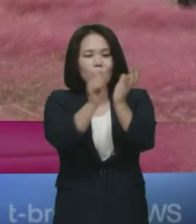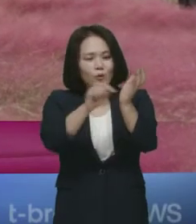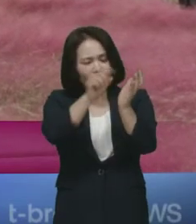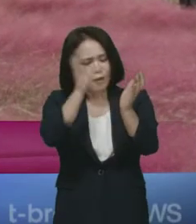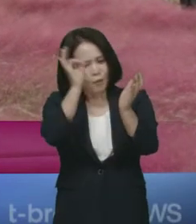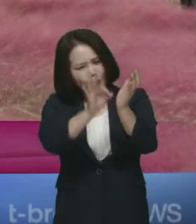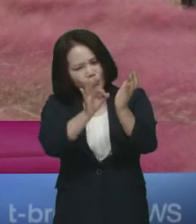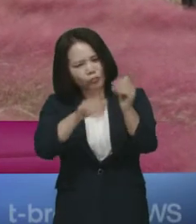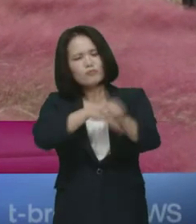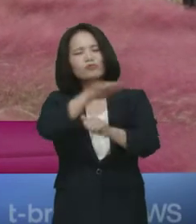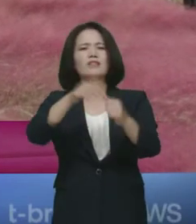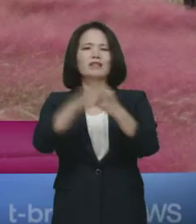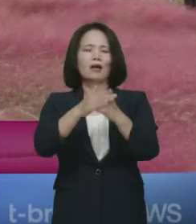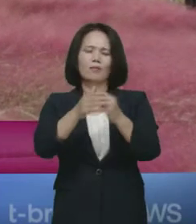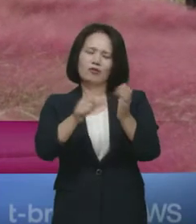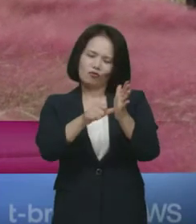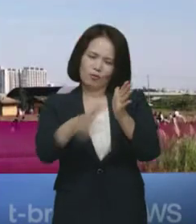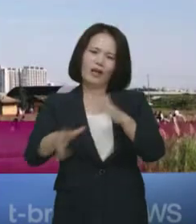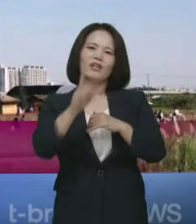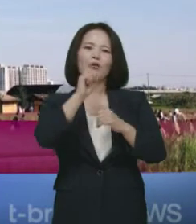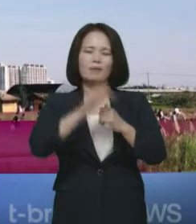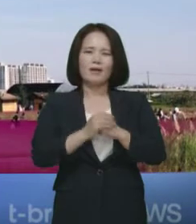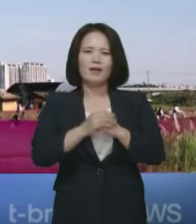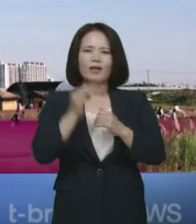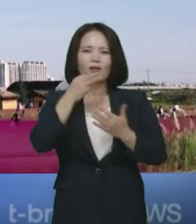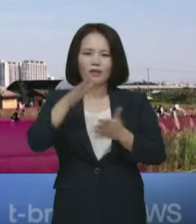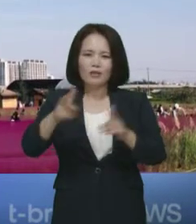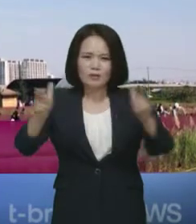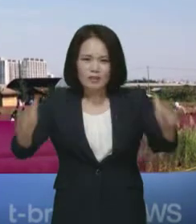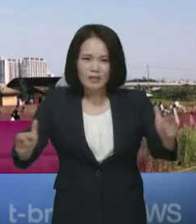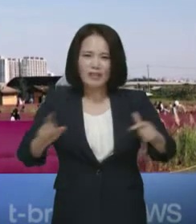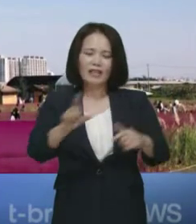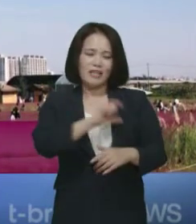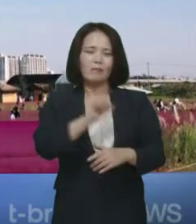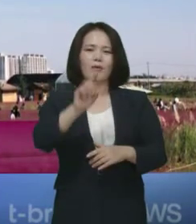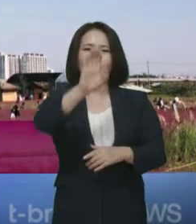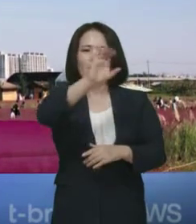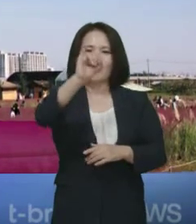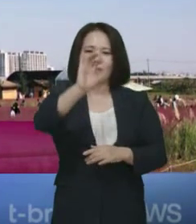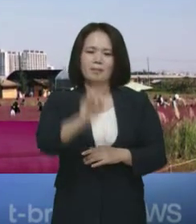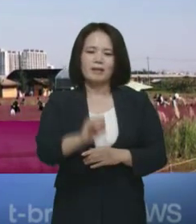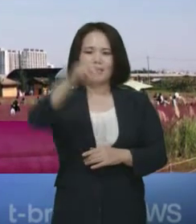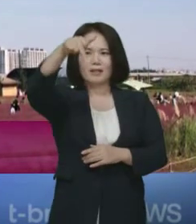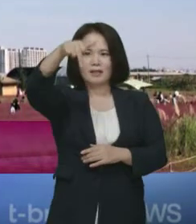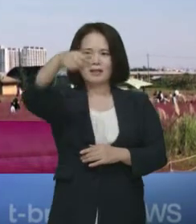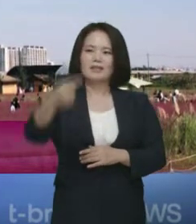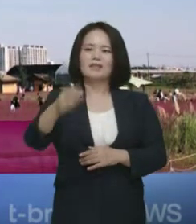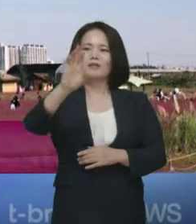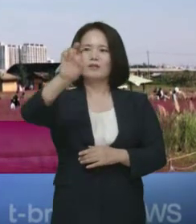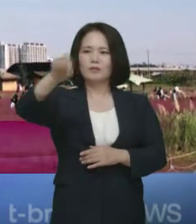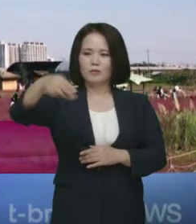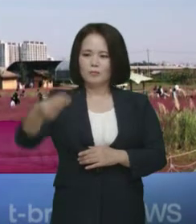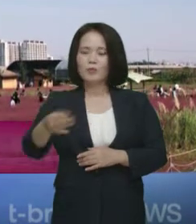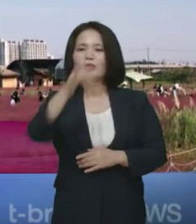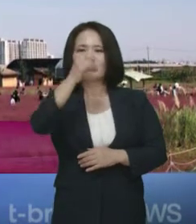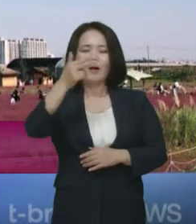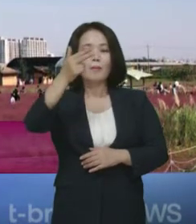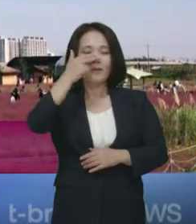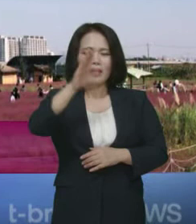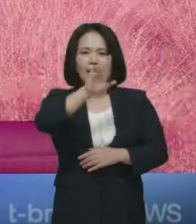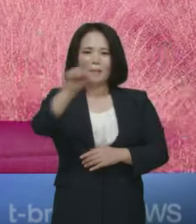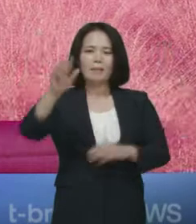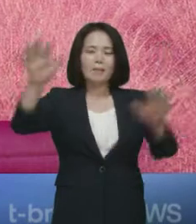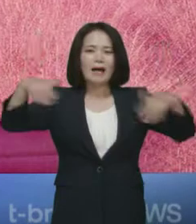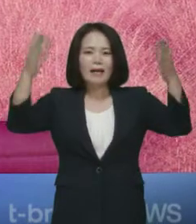분위기 때문이라고 합니다 경기에도 뇌도 핑크 윤리 그 명수가 있는데요 평택에 있는 바람새 마을과